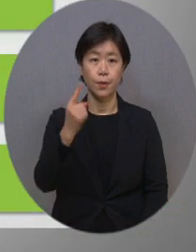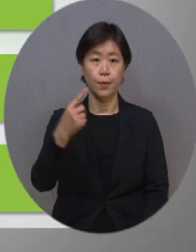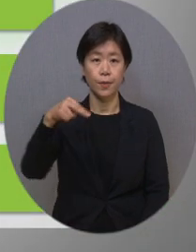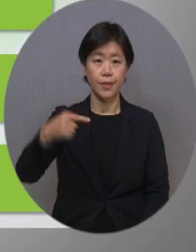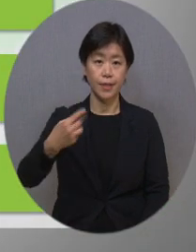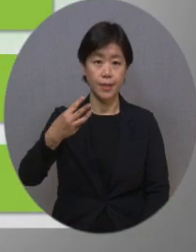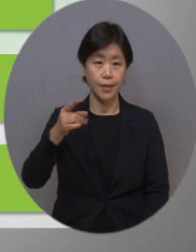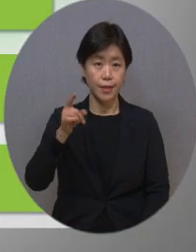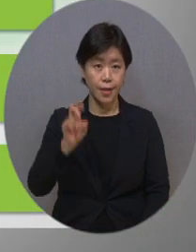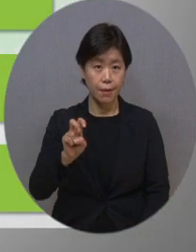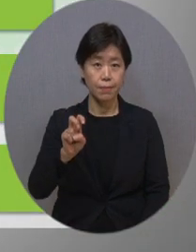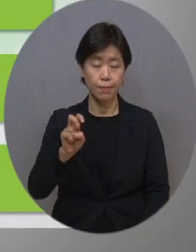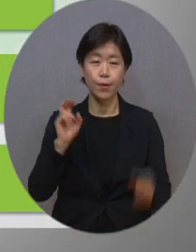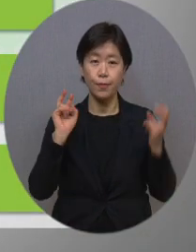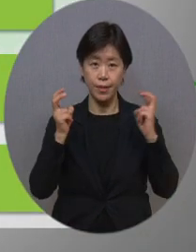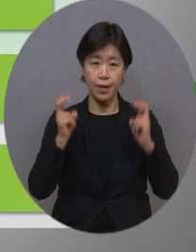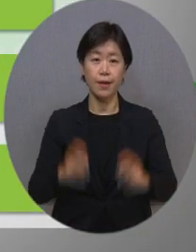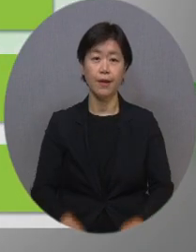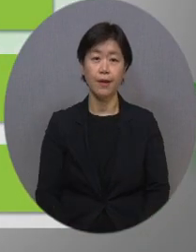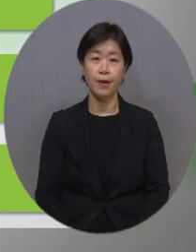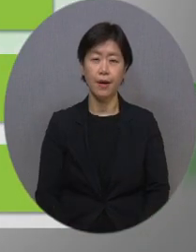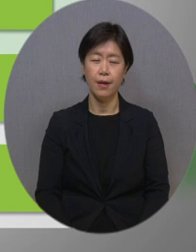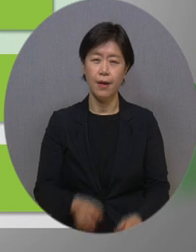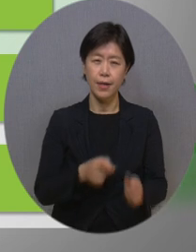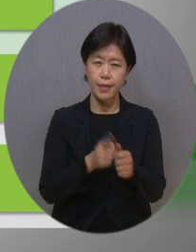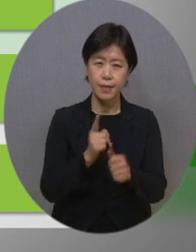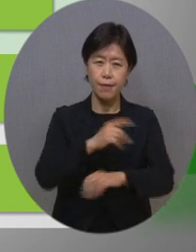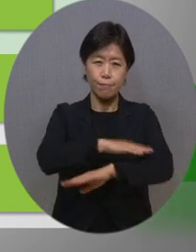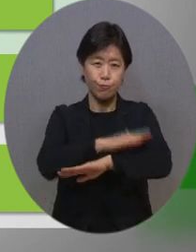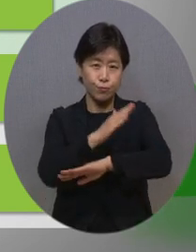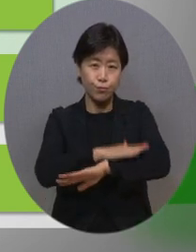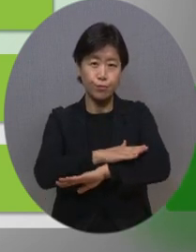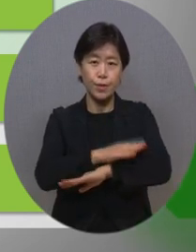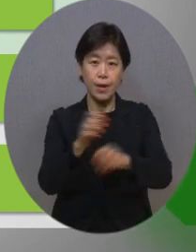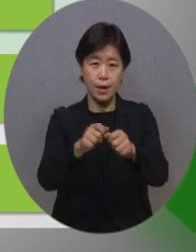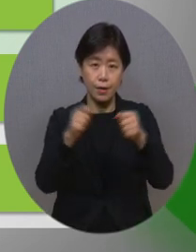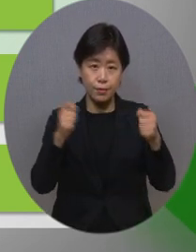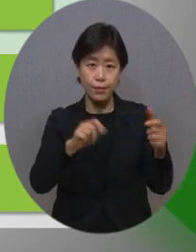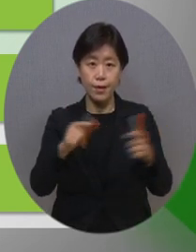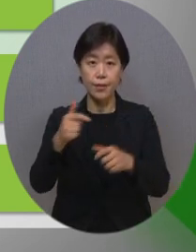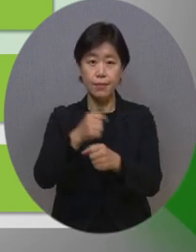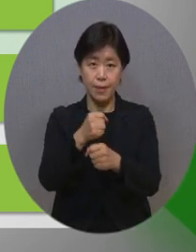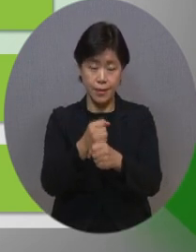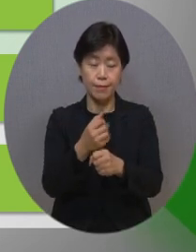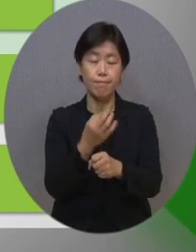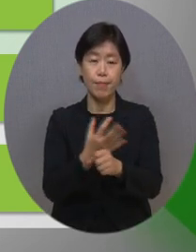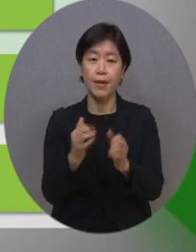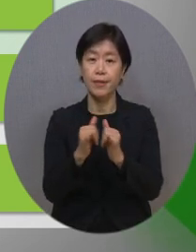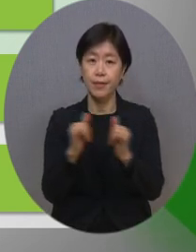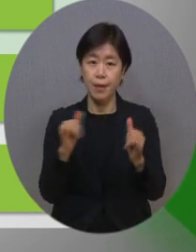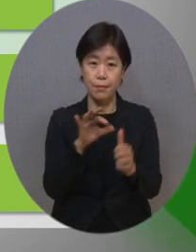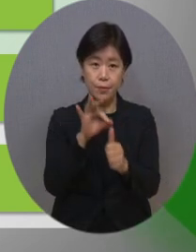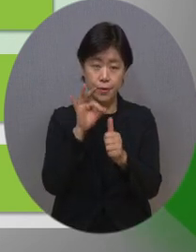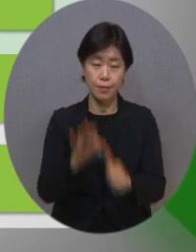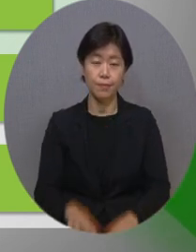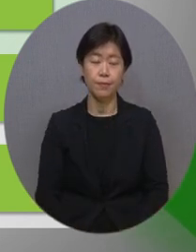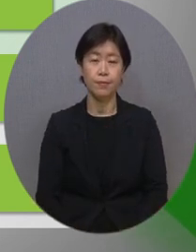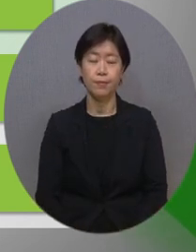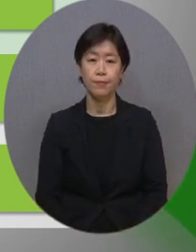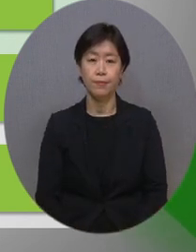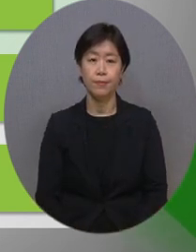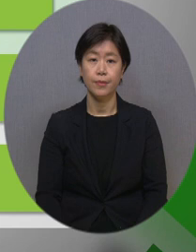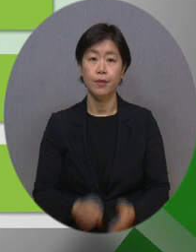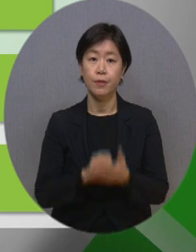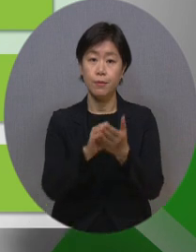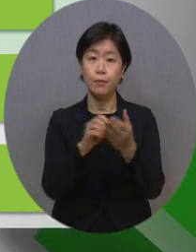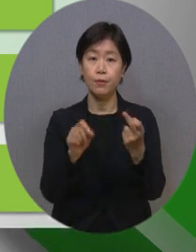오스템 임플란트 주식회사에서 인쇄, 목재, 가구 및 기타 제조 분야 단순 종사원을 모집합니다.